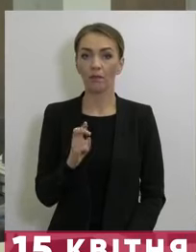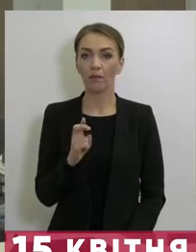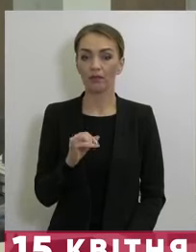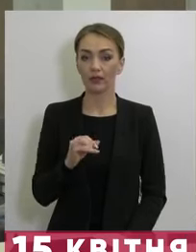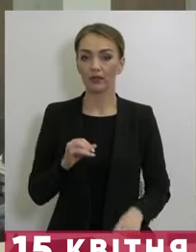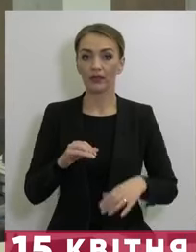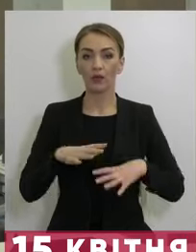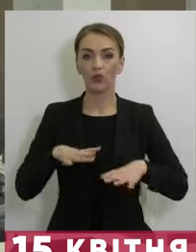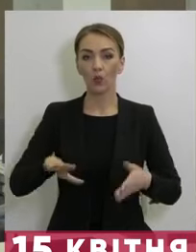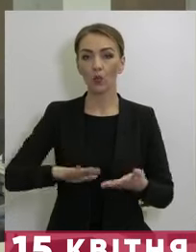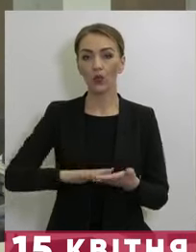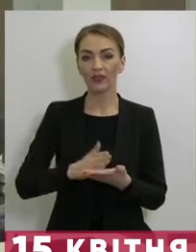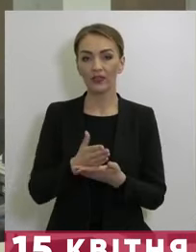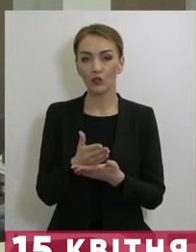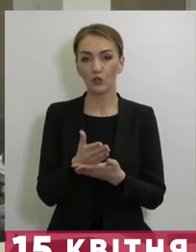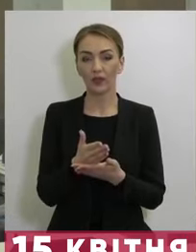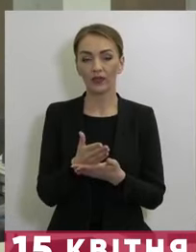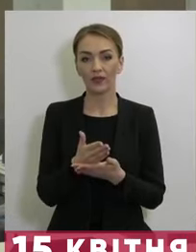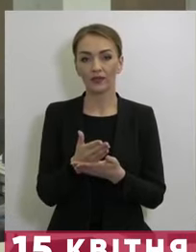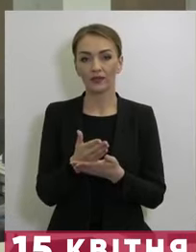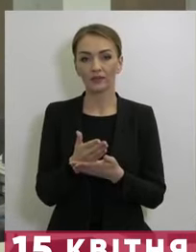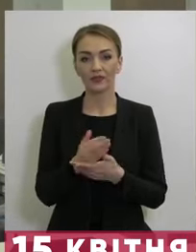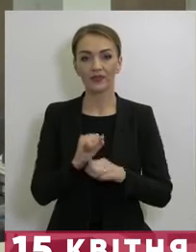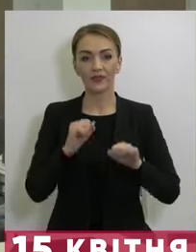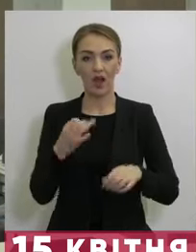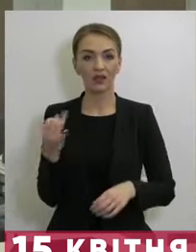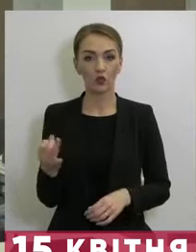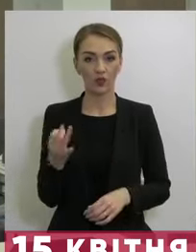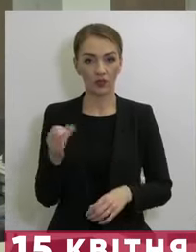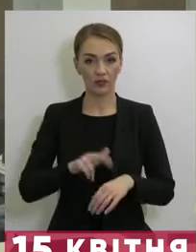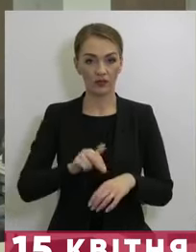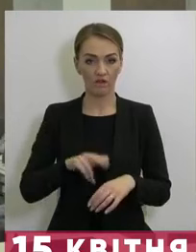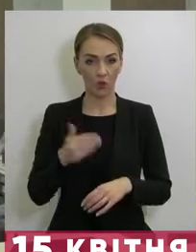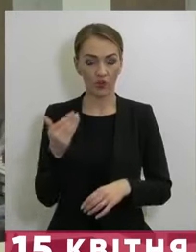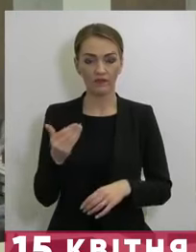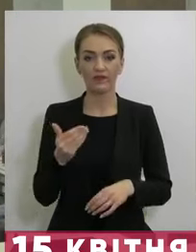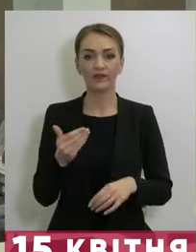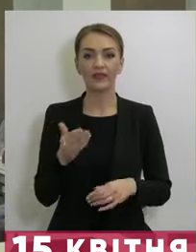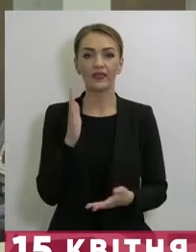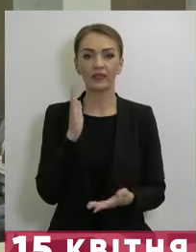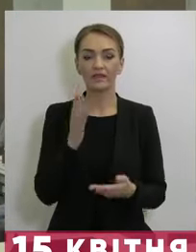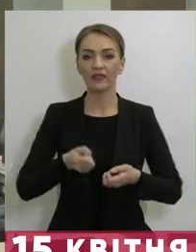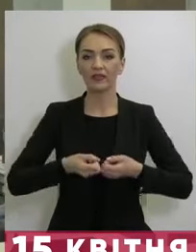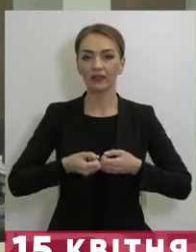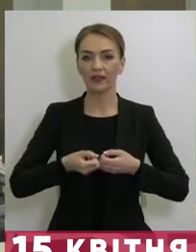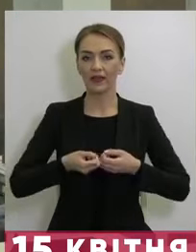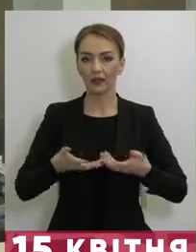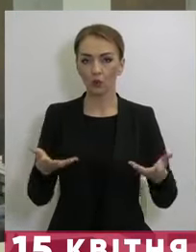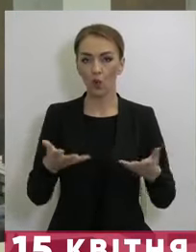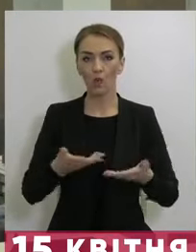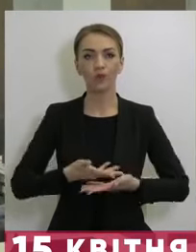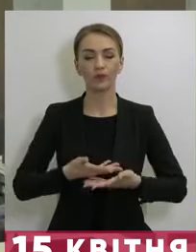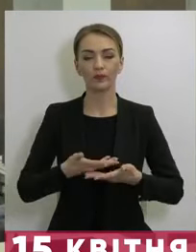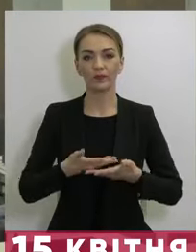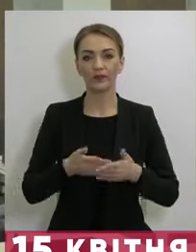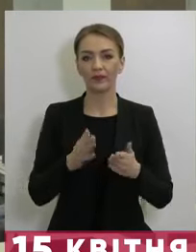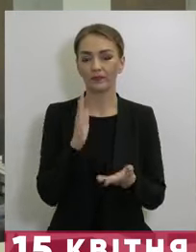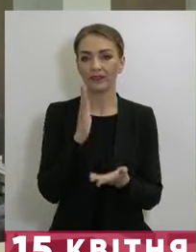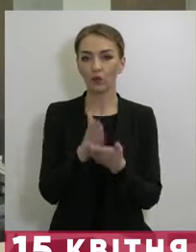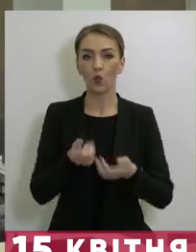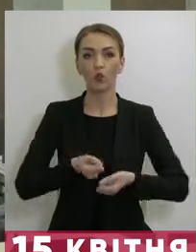було політичної заангажованості правоохоронців, відкритого публічного розслідування цієї